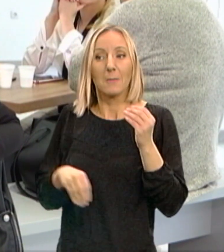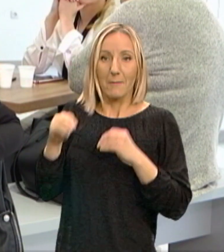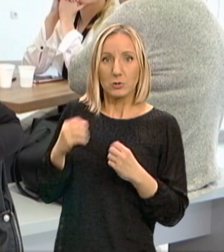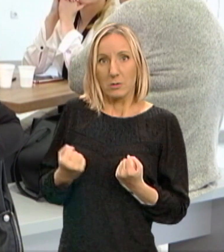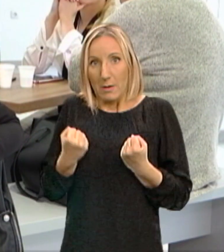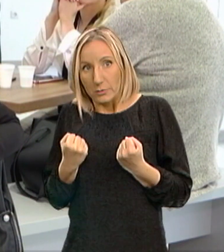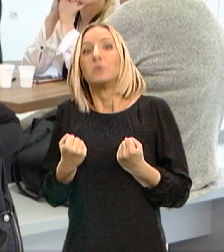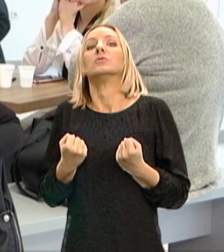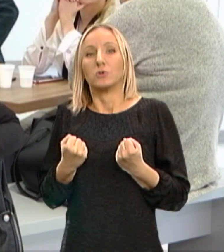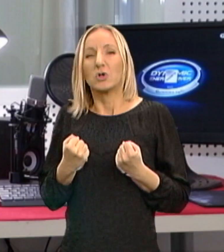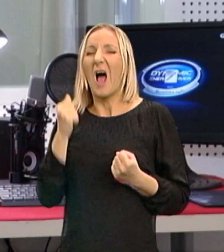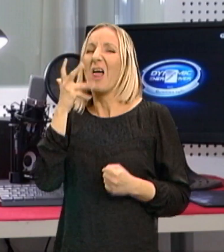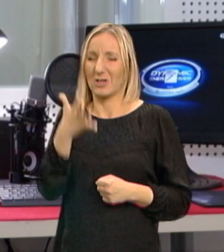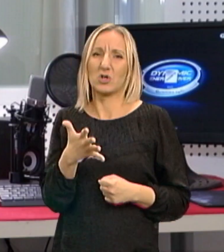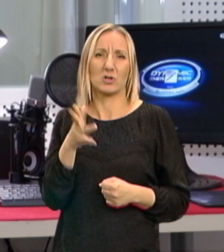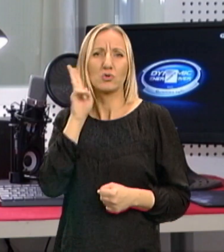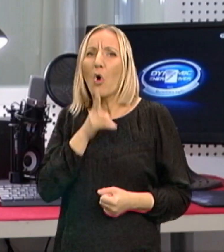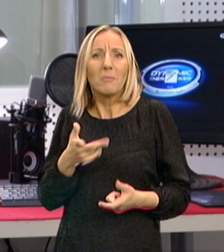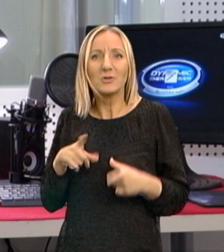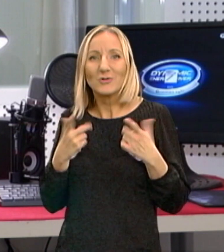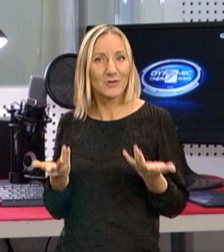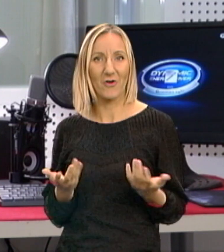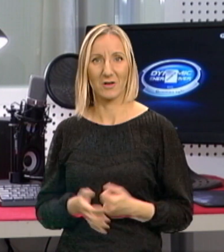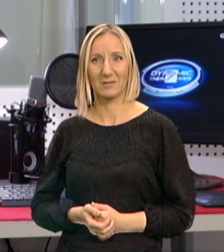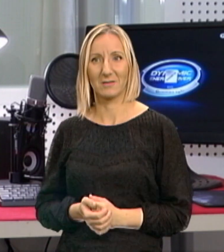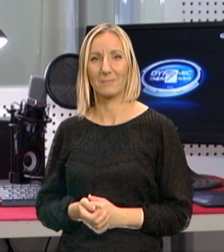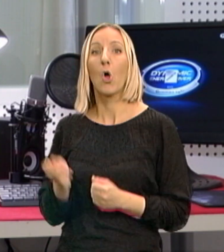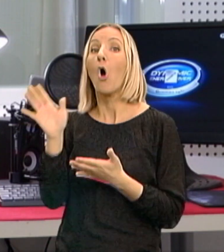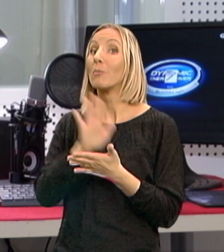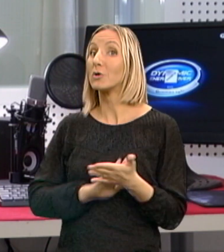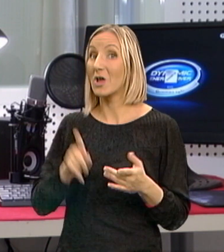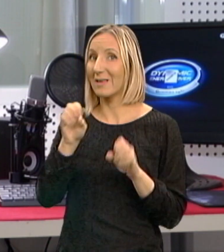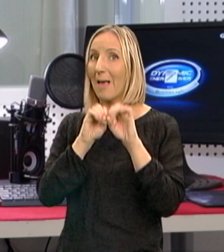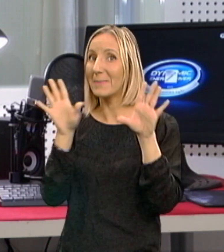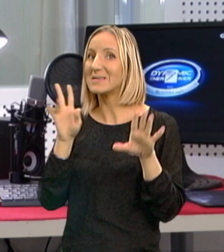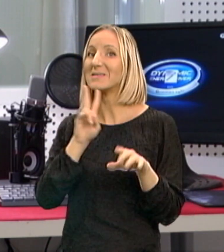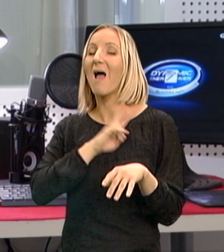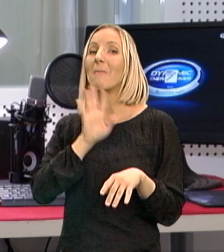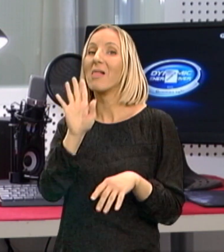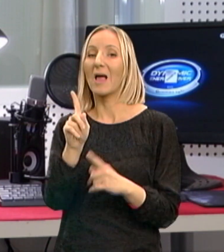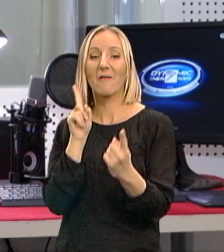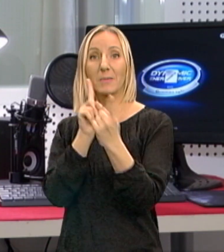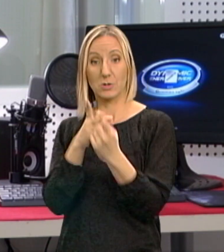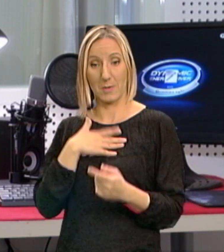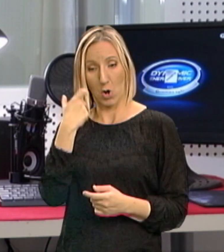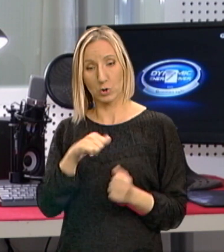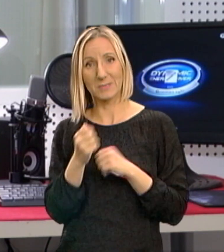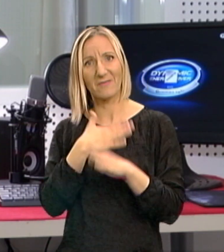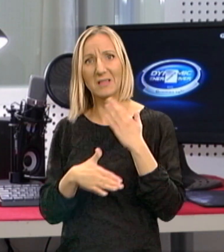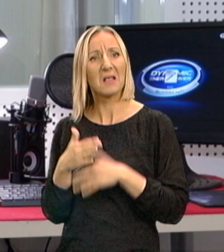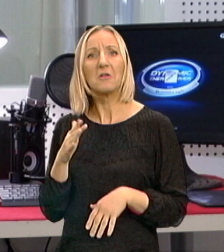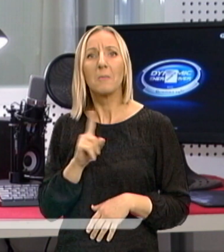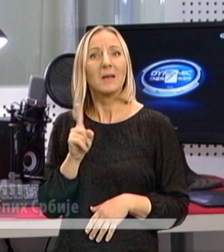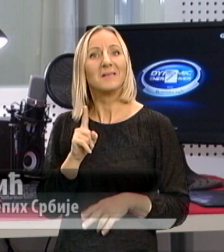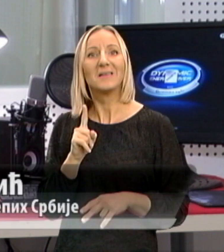vrlo često zaista obični. Od samog početka ste imali takav pristup gde mi kao osoba s invaliditetom nismo